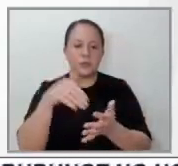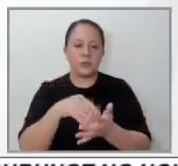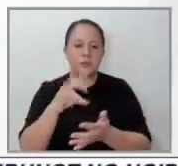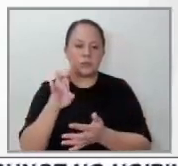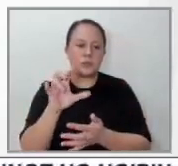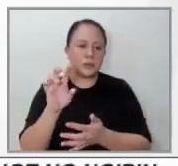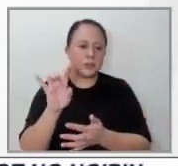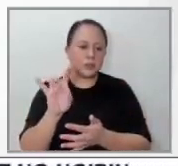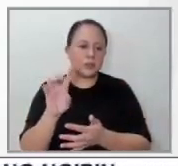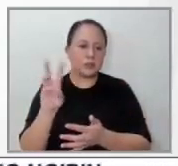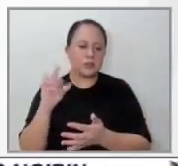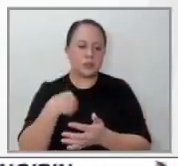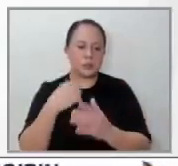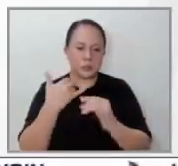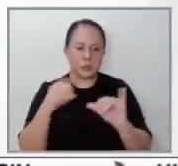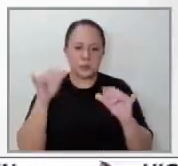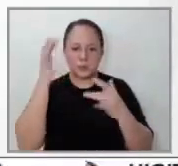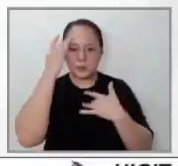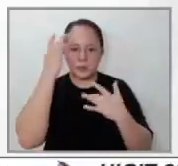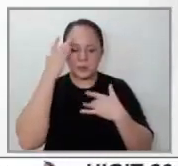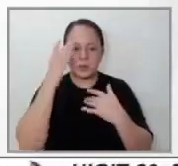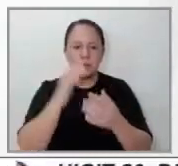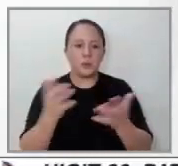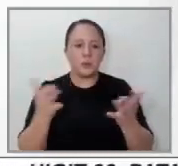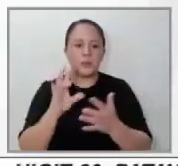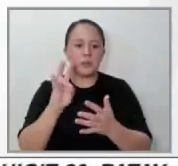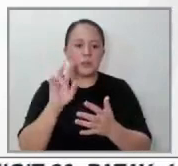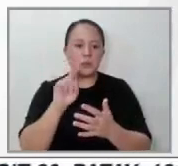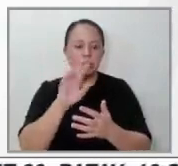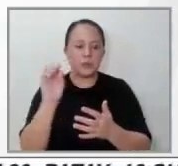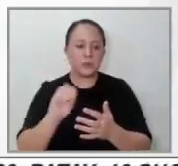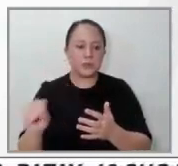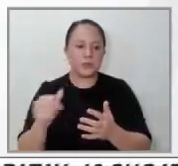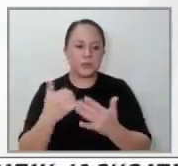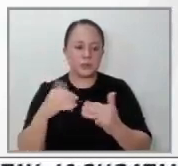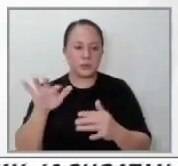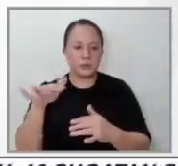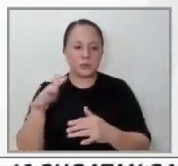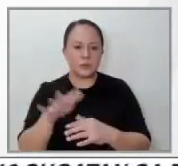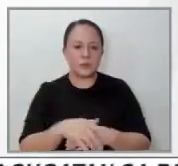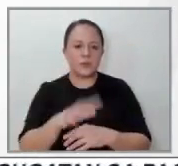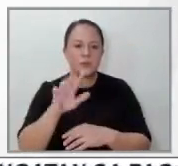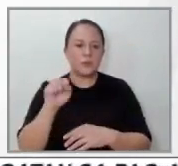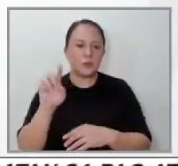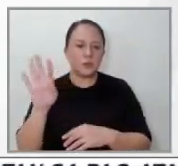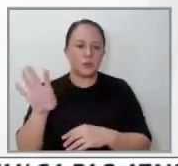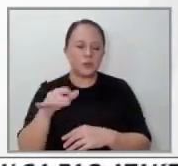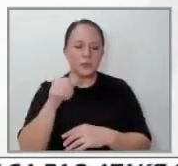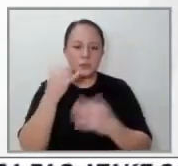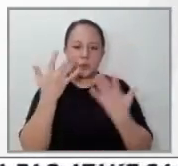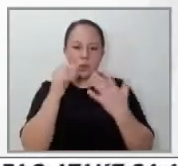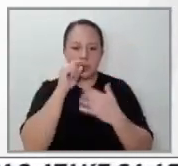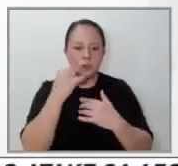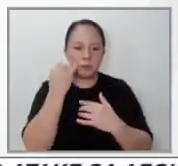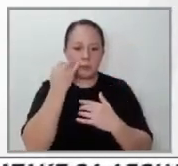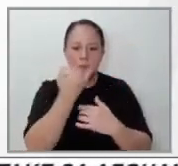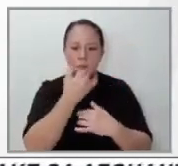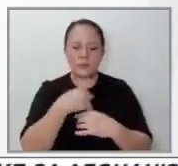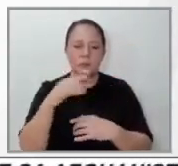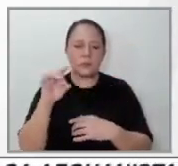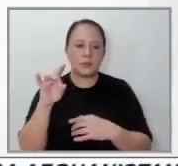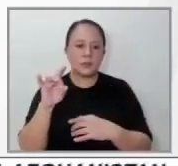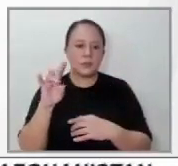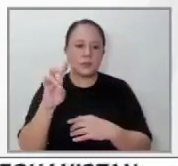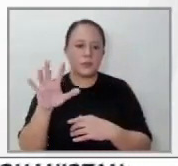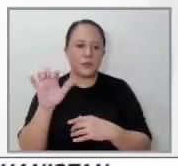40,786 naman ang aktibong kaso, kung saan 71.2% ang mild, 5.1% ang asymptomatic, 7.5% ang severe